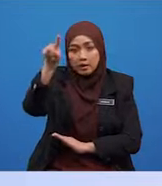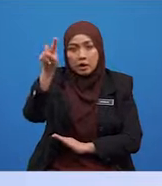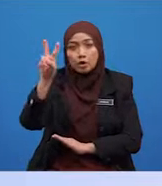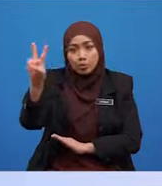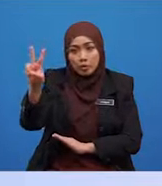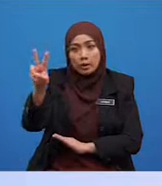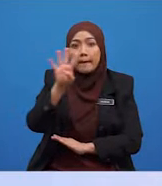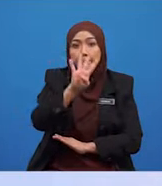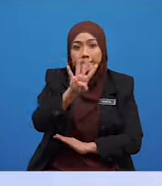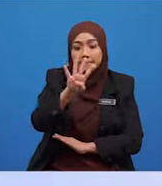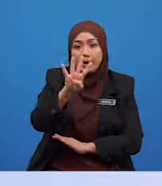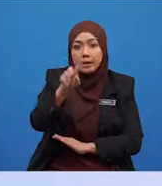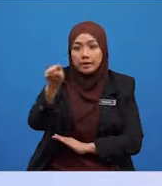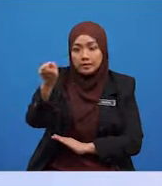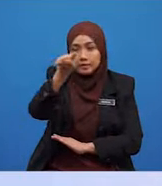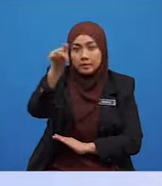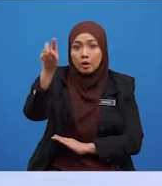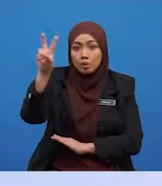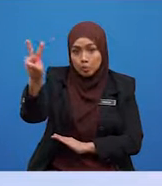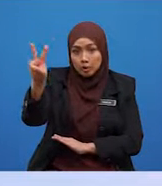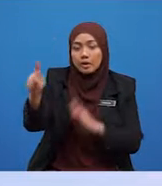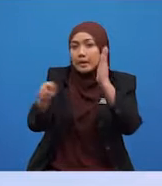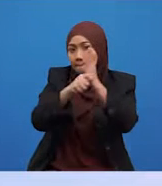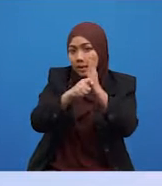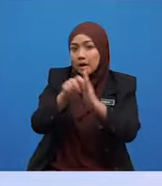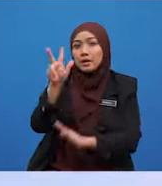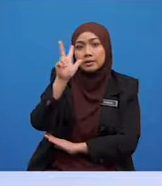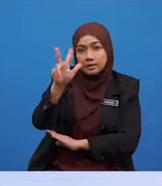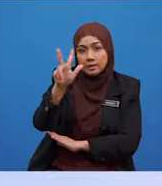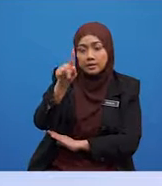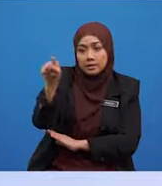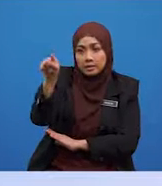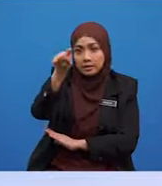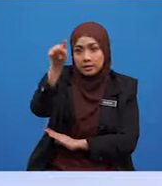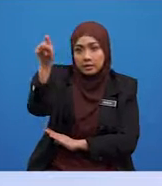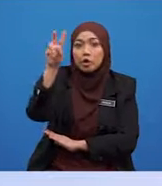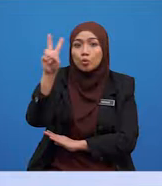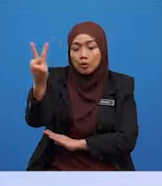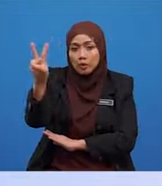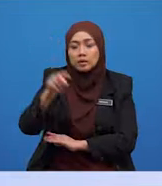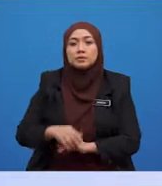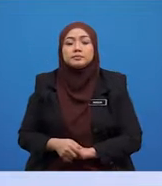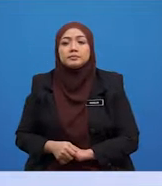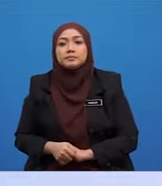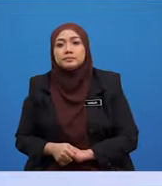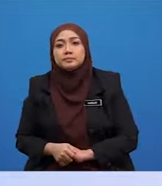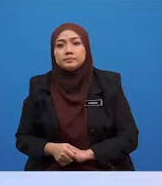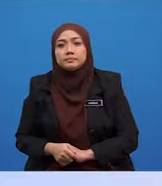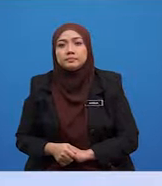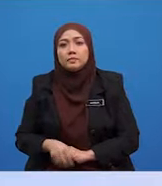16 tambah 9 dan ON ialah punca kuasa 2,